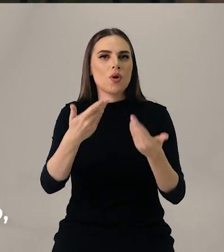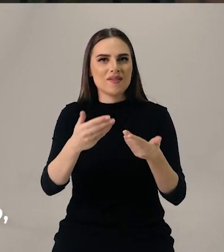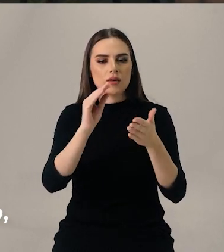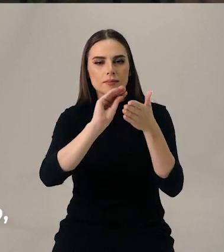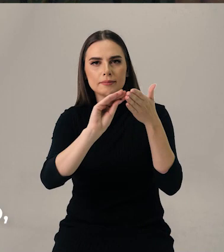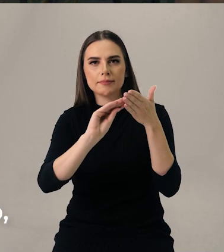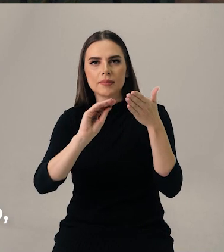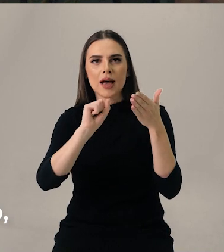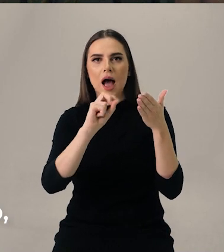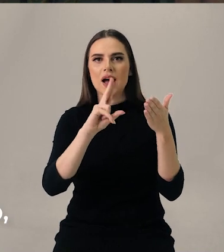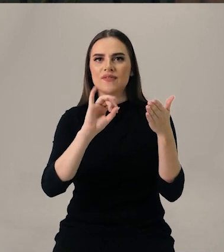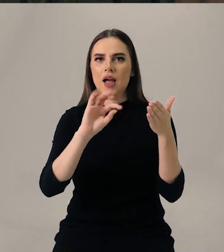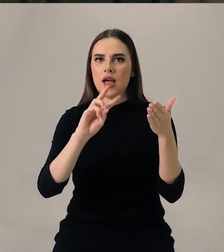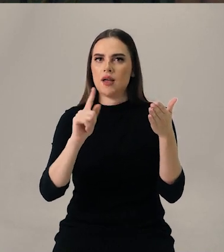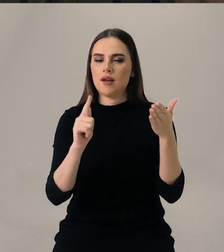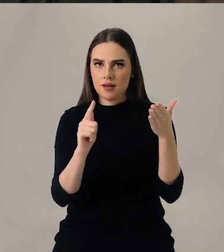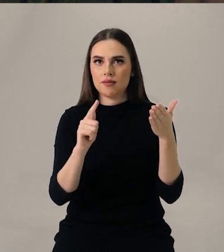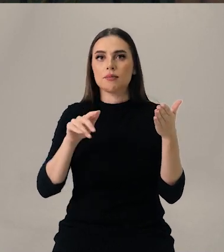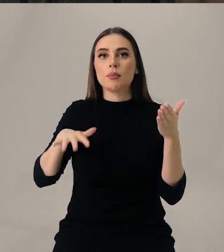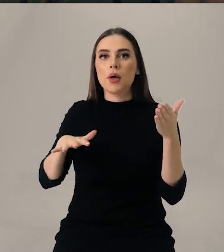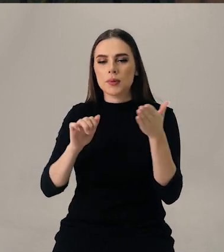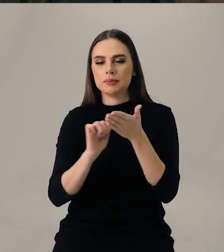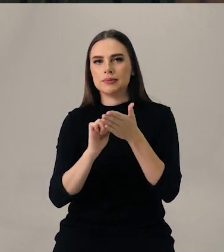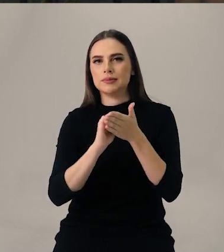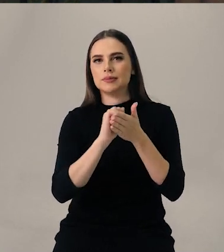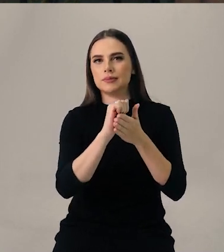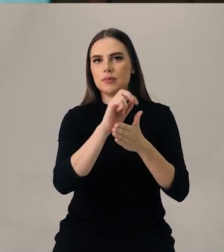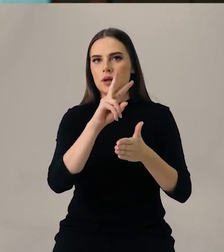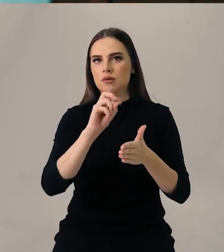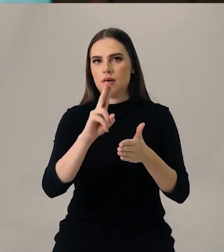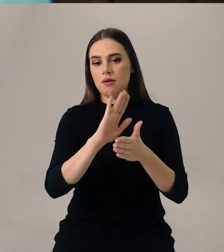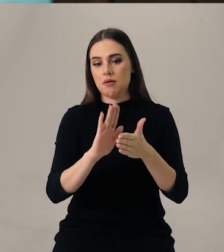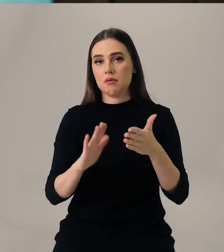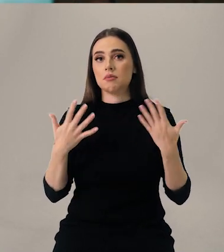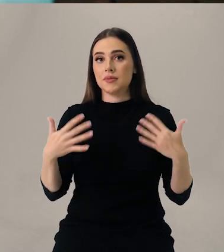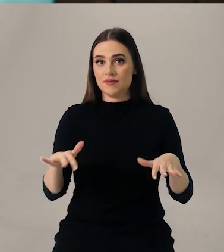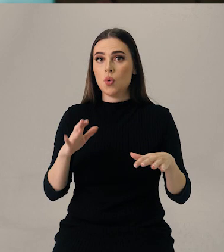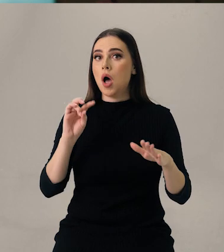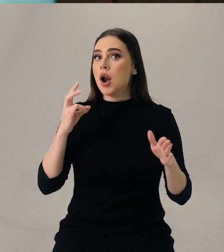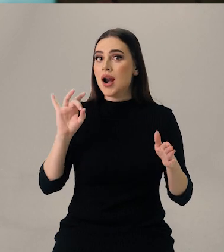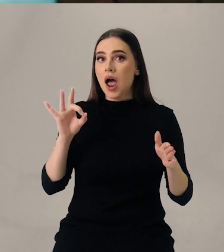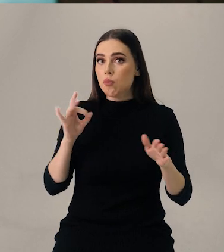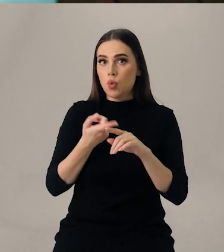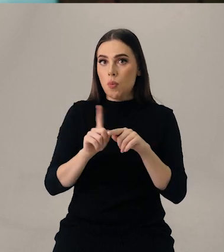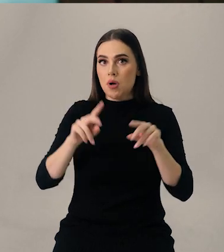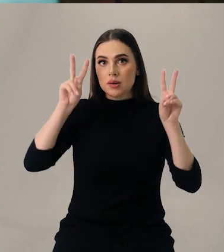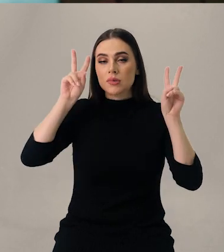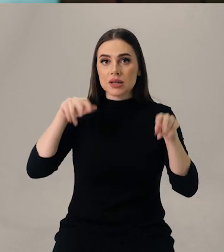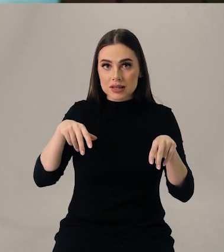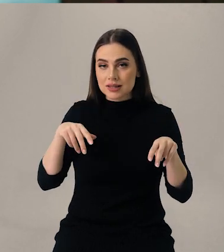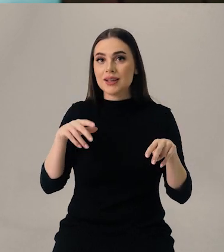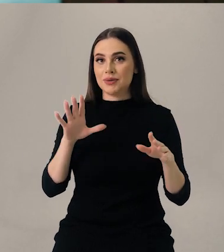дописать утраченные фрагменты акварелью, а затем затереть их лаком. Репин об этой задумке не знал, и это привело к забавному